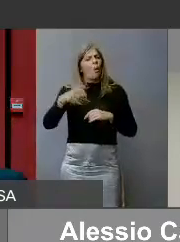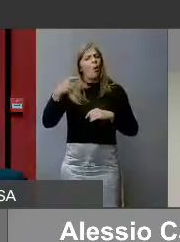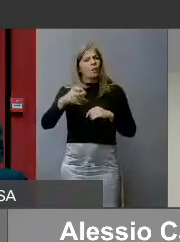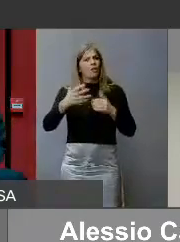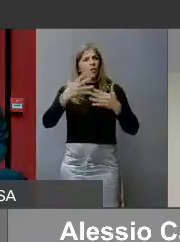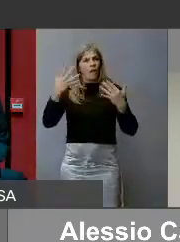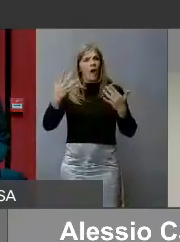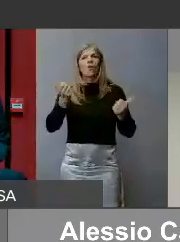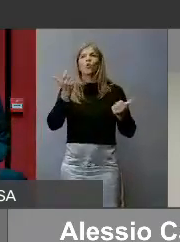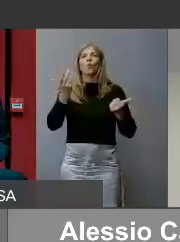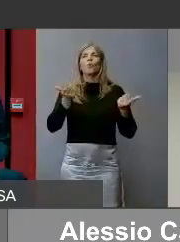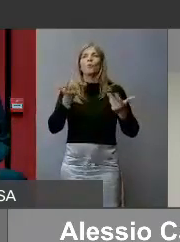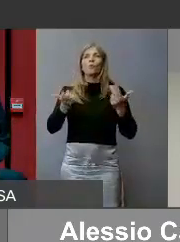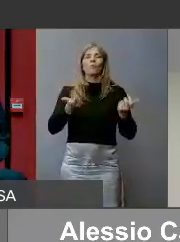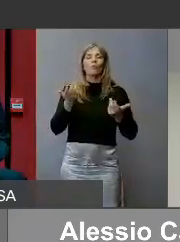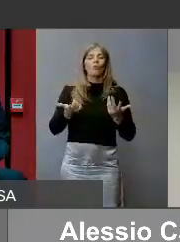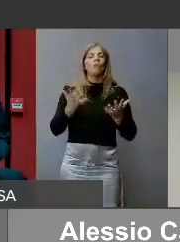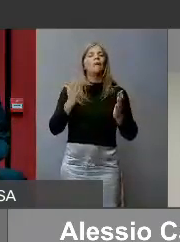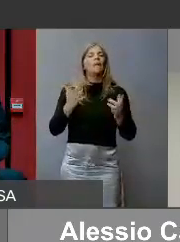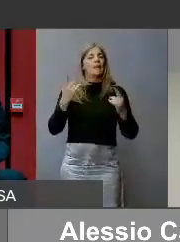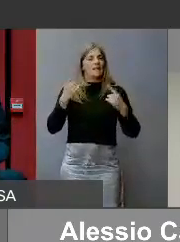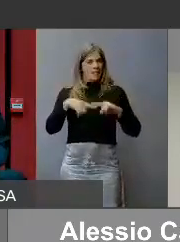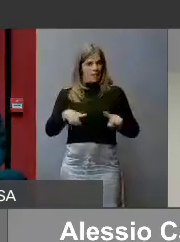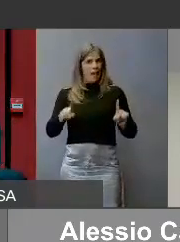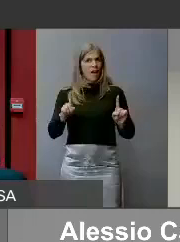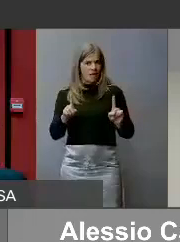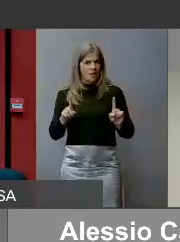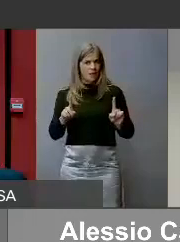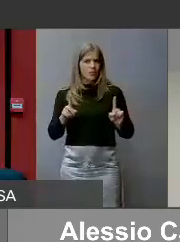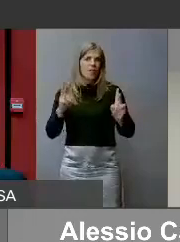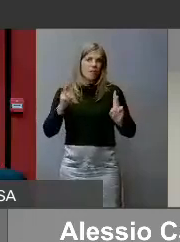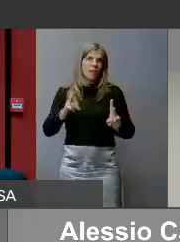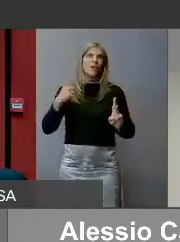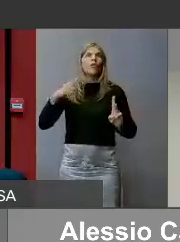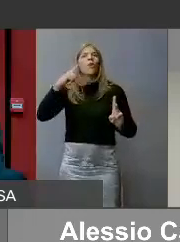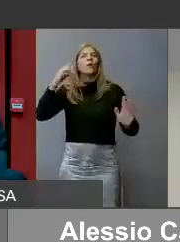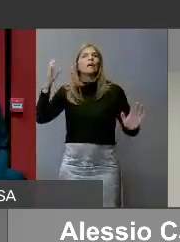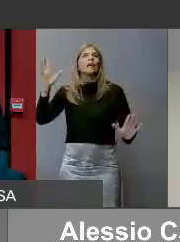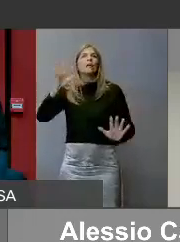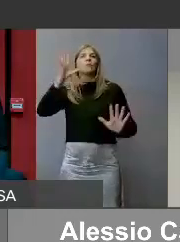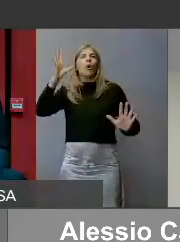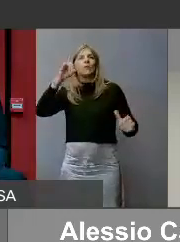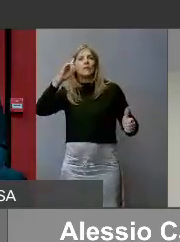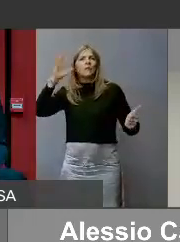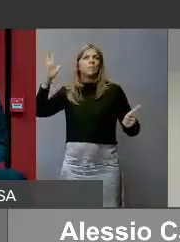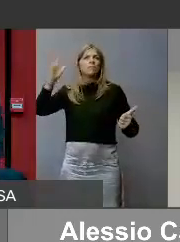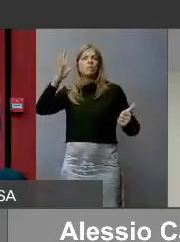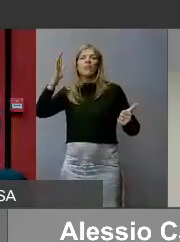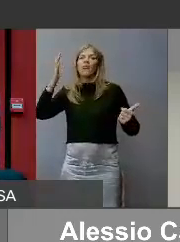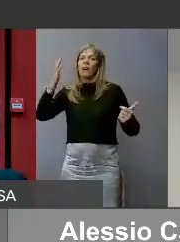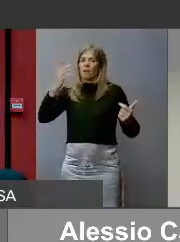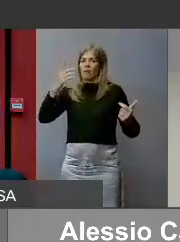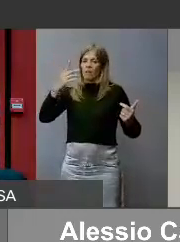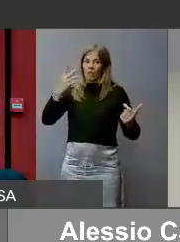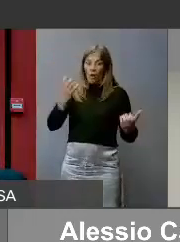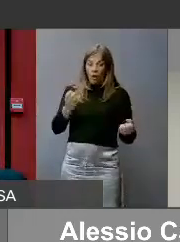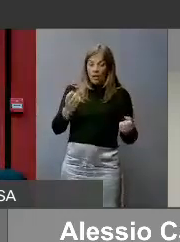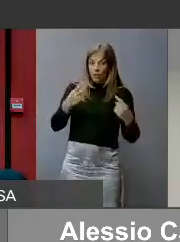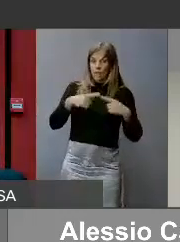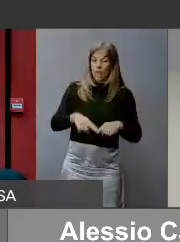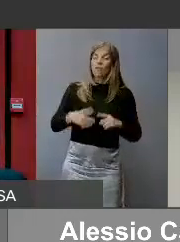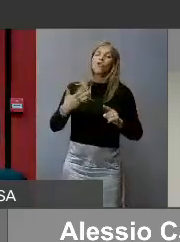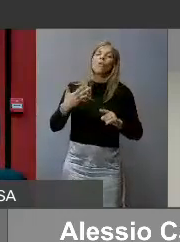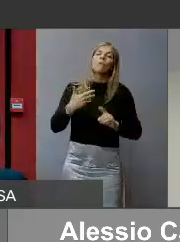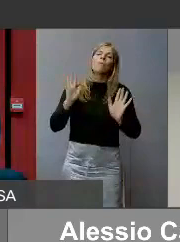numeri sono numeri diversi da quelli che erano ipotizzati ma anno abbiamo delle delle